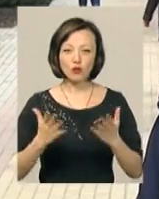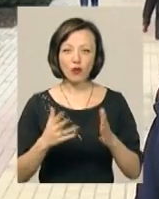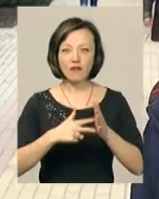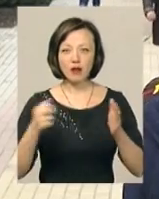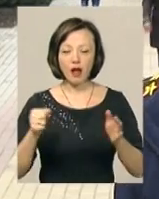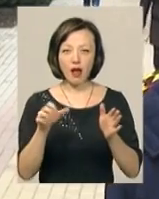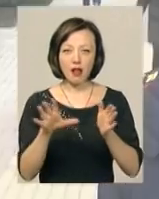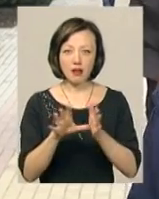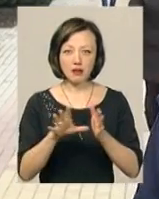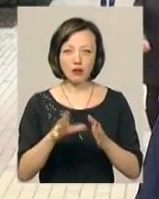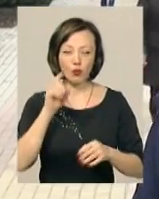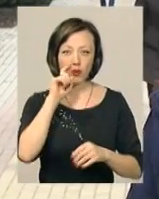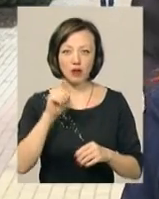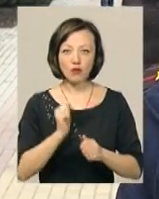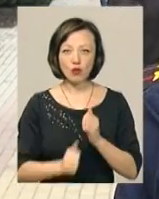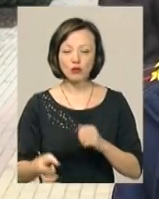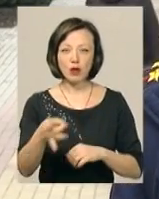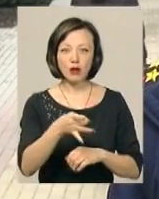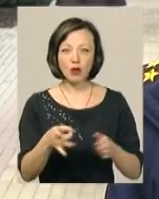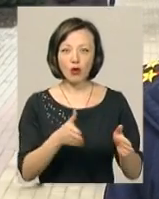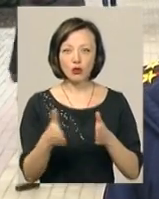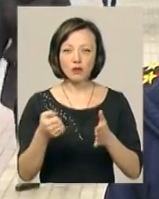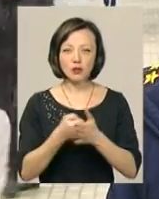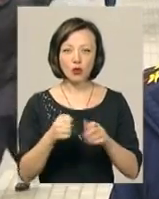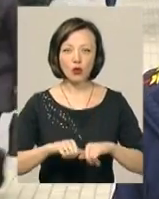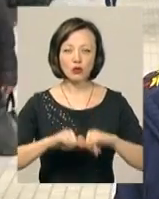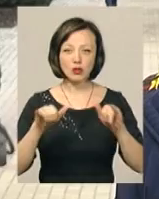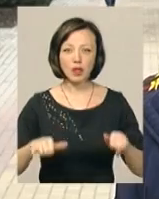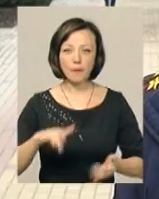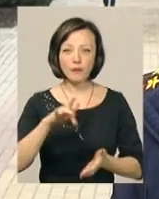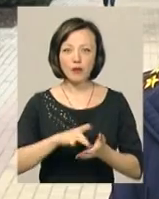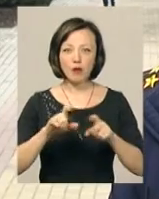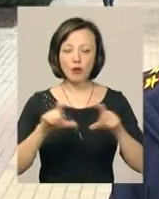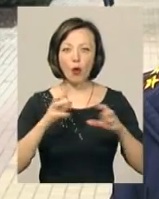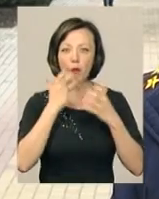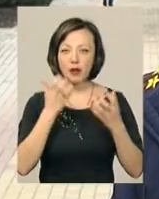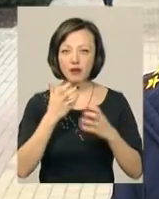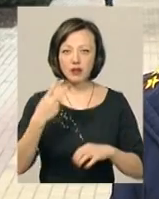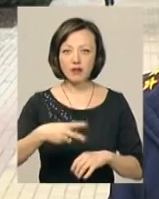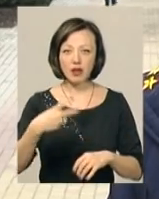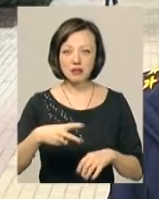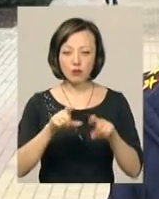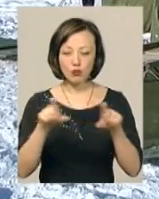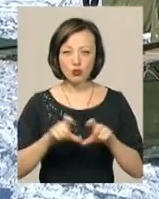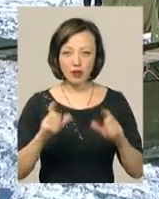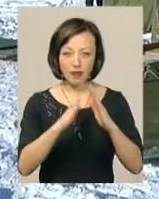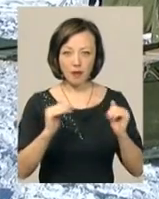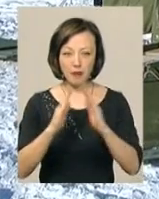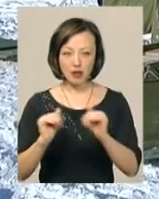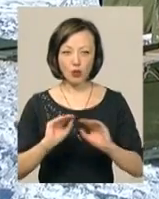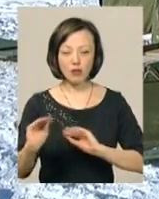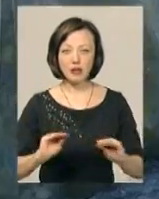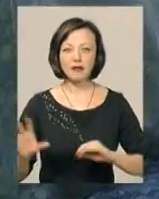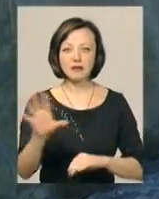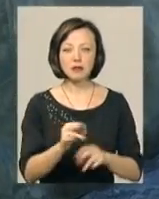від енергосистеми України. В кожному районі готово до розгортання мобільний пункт обігріву. Всього їх є 20 пунктів. Намети